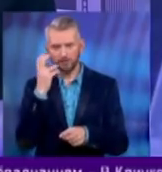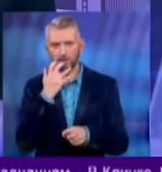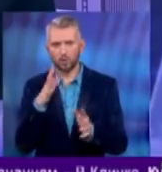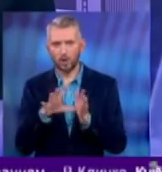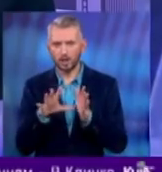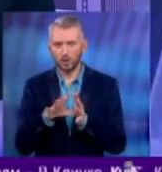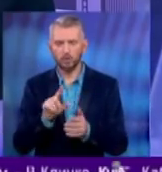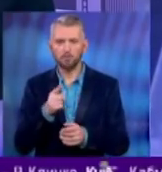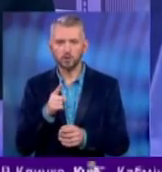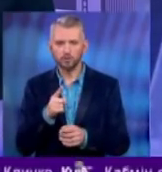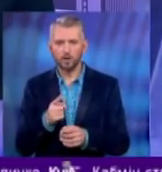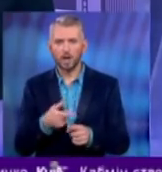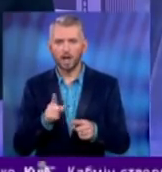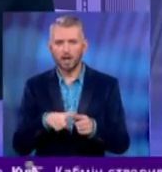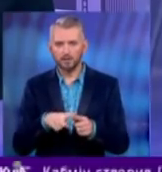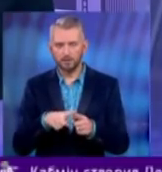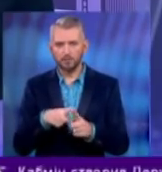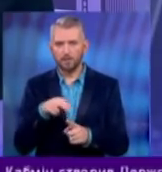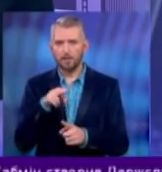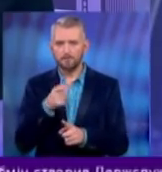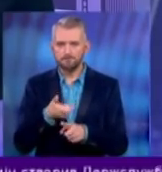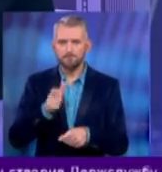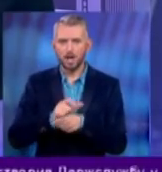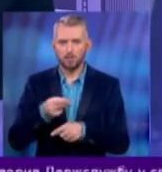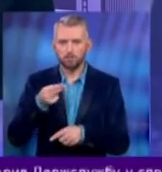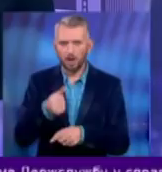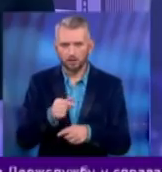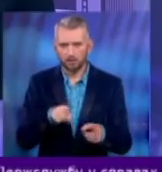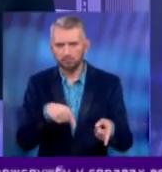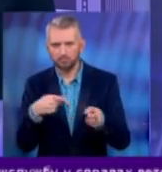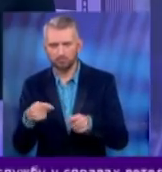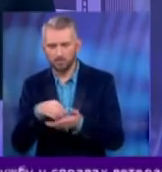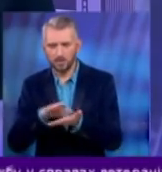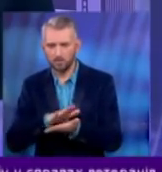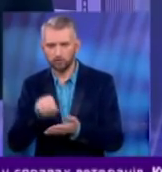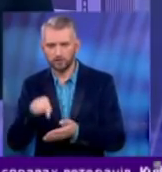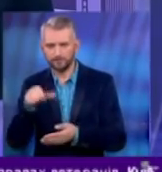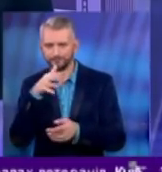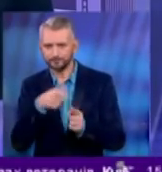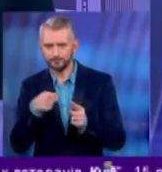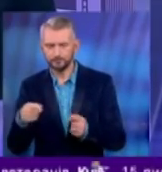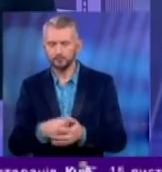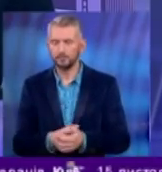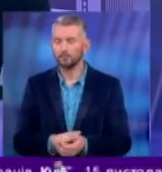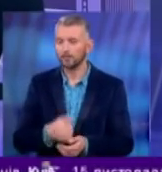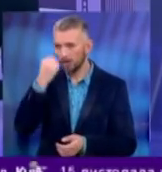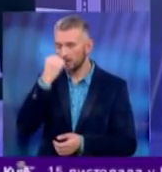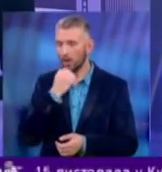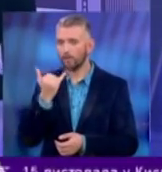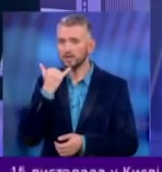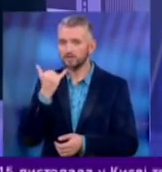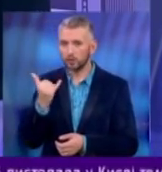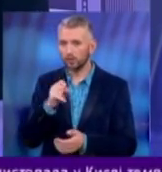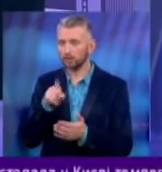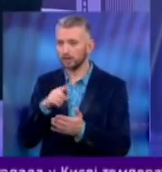Киевтеплоэнерго? Почему эти переплаты не перешли? Если можно, ответьте, пожалуйста. Спасибо. Дякую за ваш дзвінок, за ваші